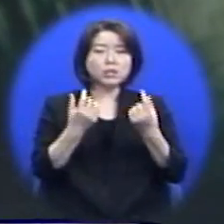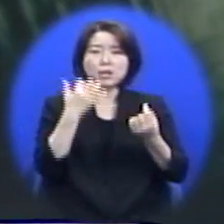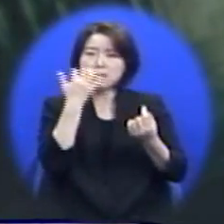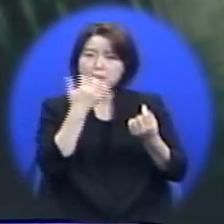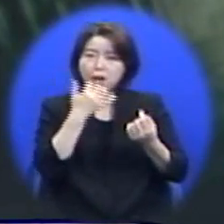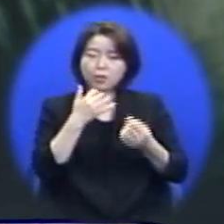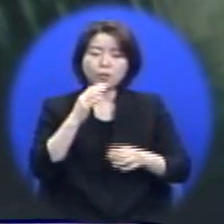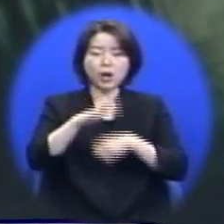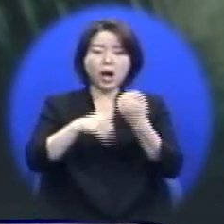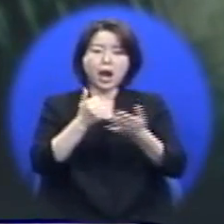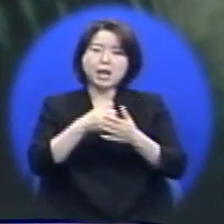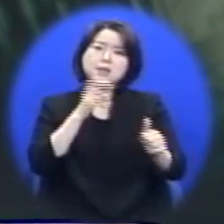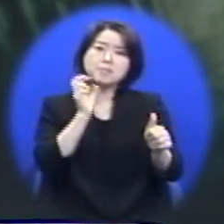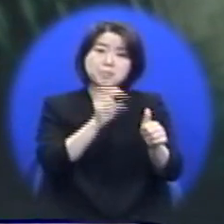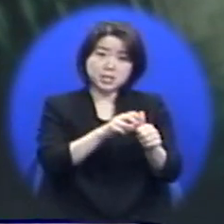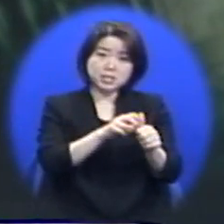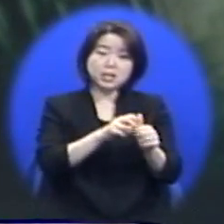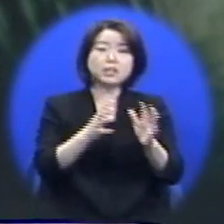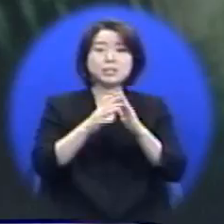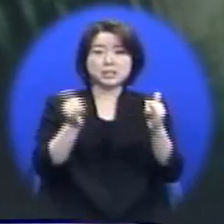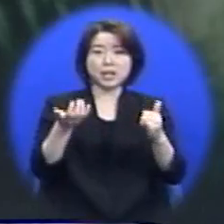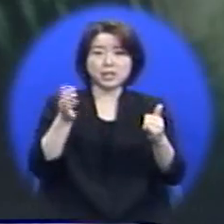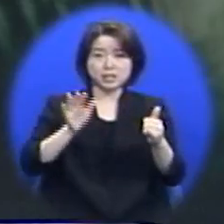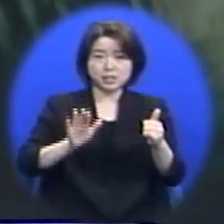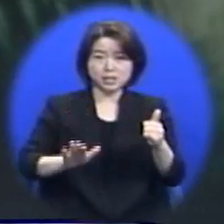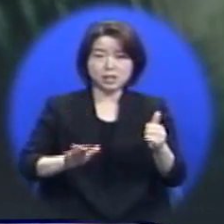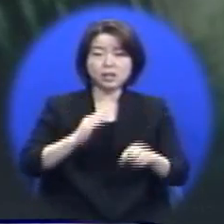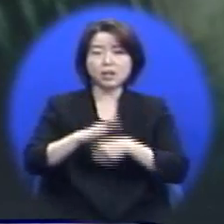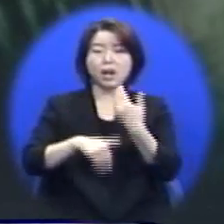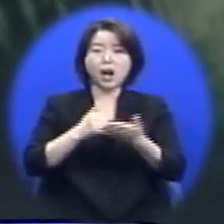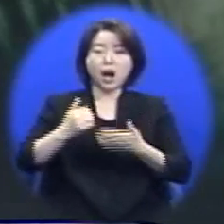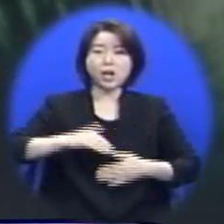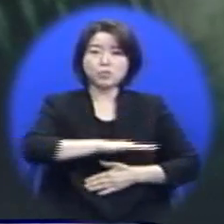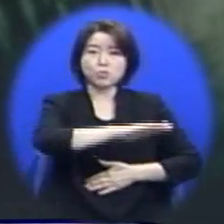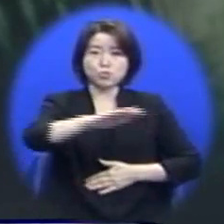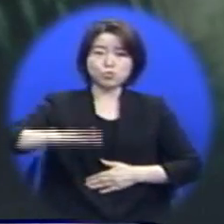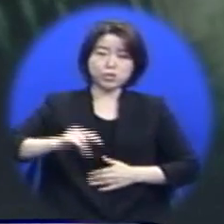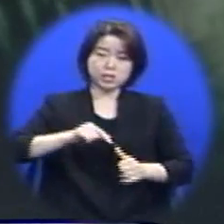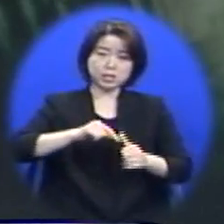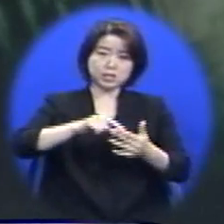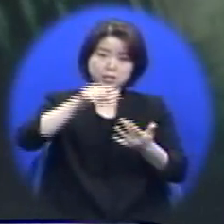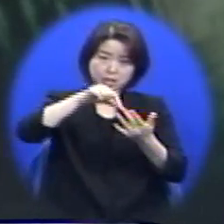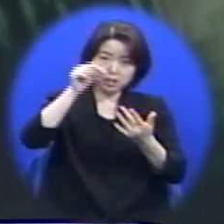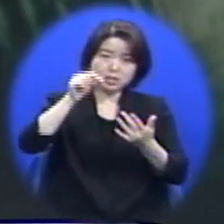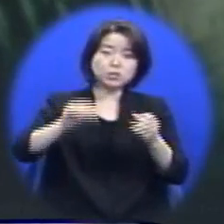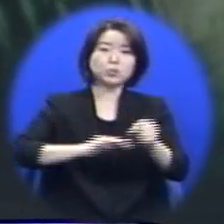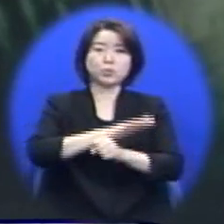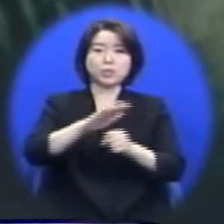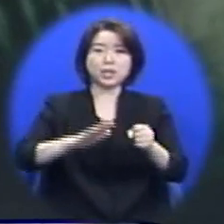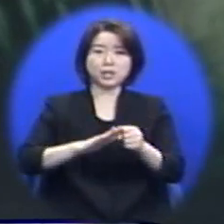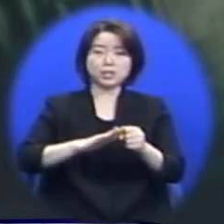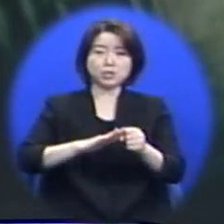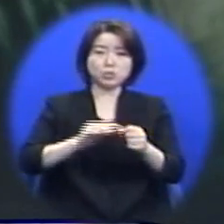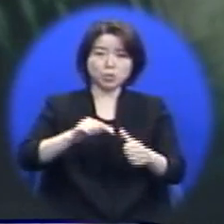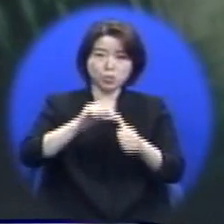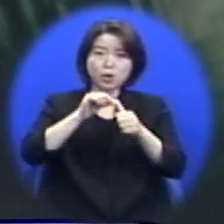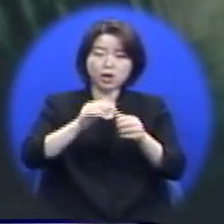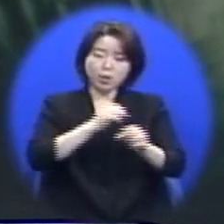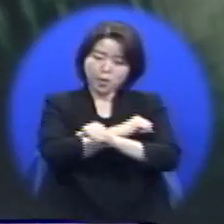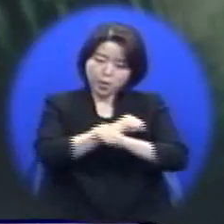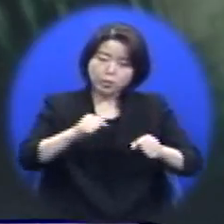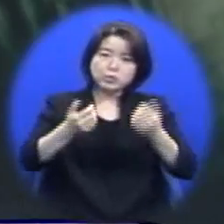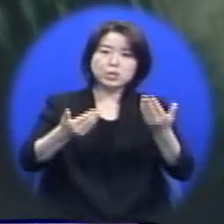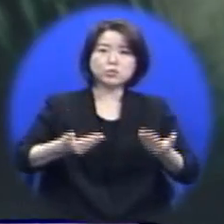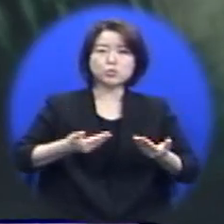하나님께 배신하는 그런 자들인데 하나님은 우리를 택하시고 사랑하시고 구원하시고 사랑